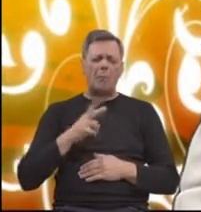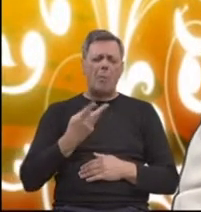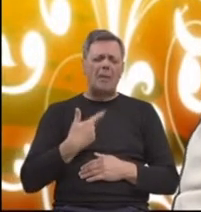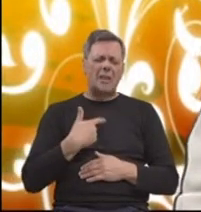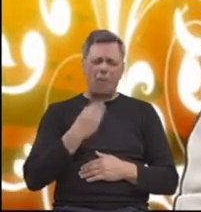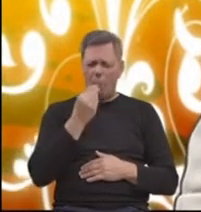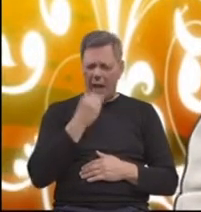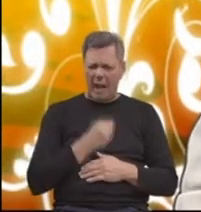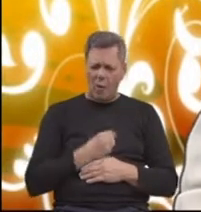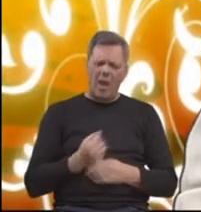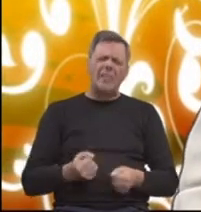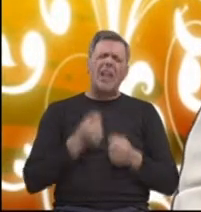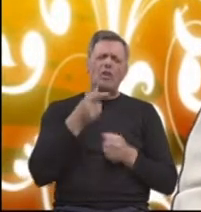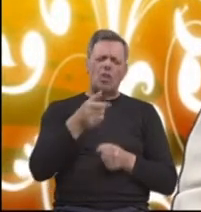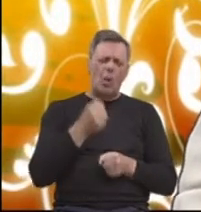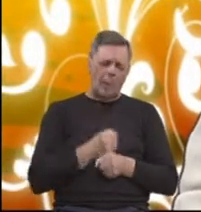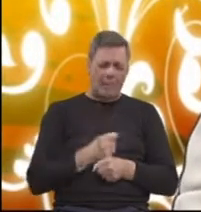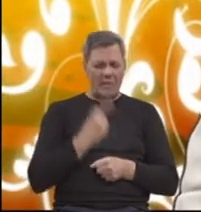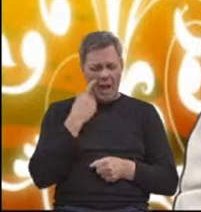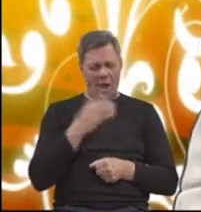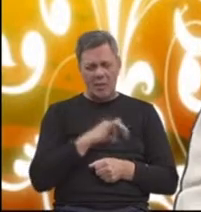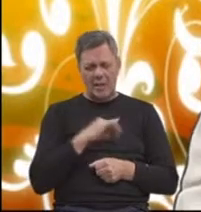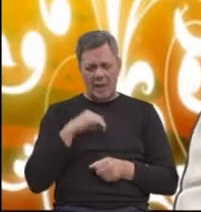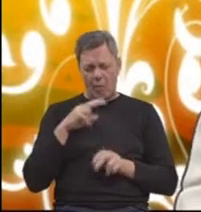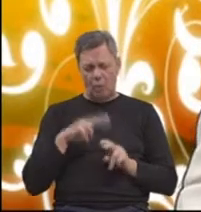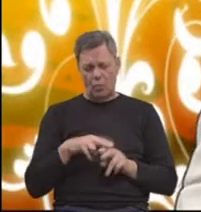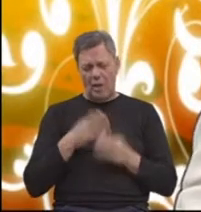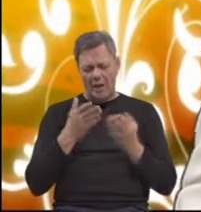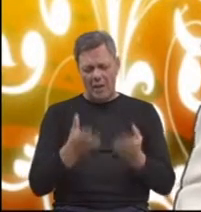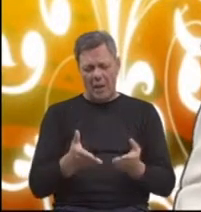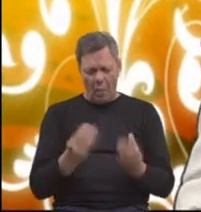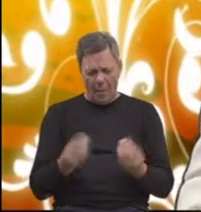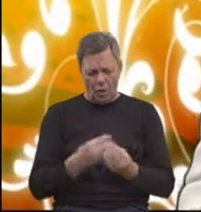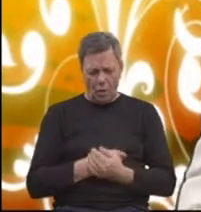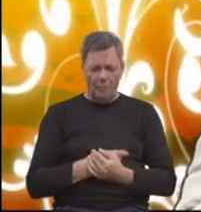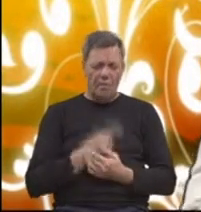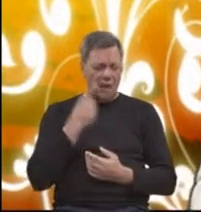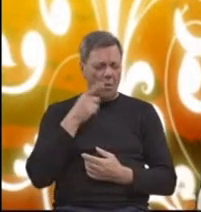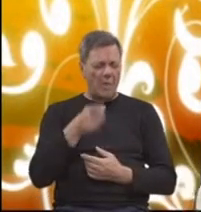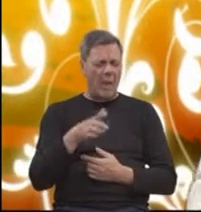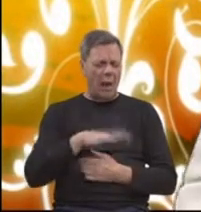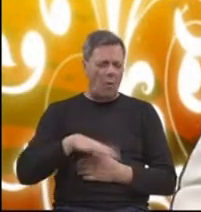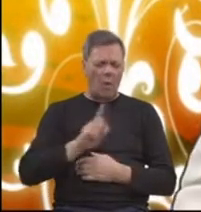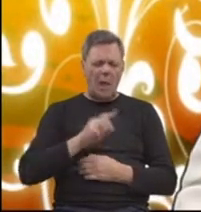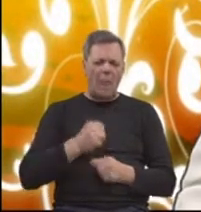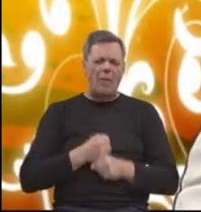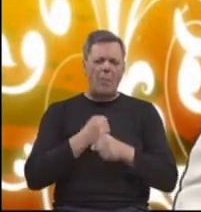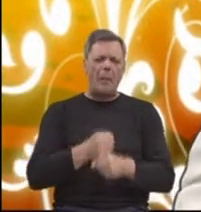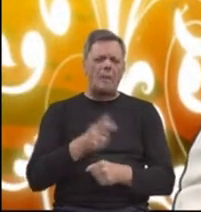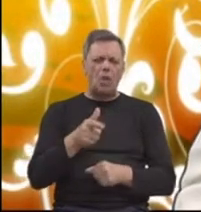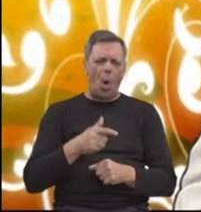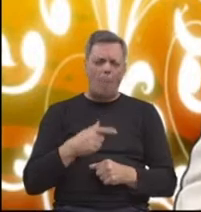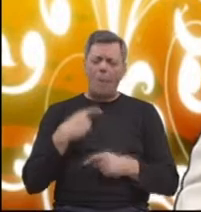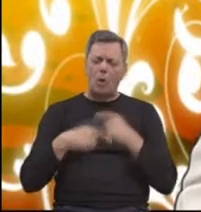stil. Jako će teško to napraviti ukoliko se sama odluči na tako nešto i ukoliko njezina okolina ne doprinese tom